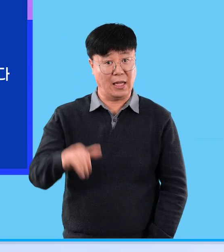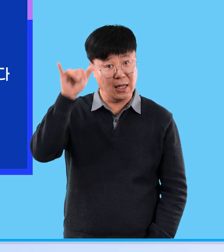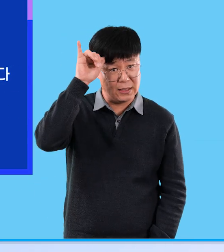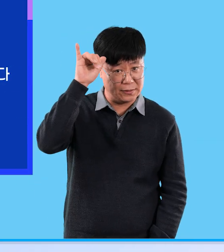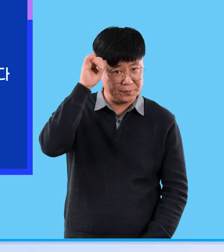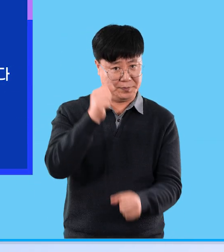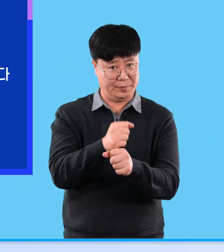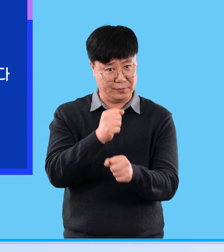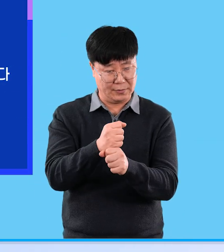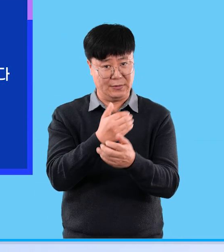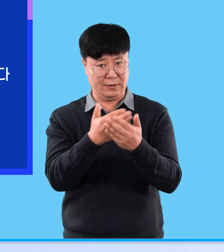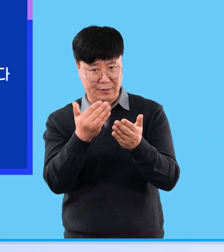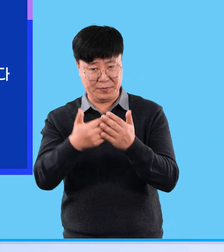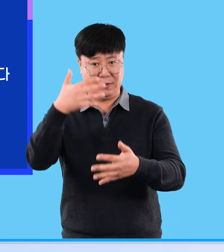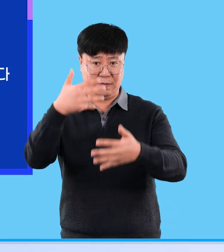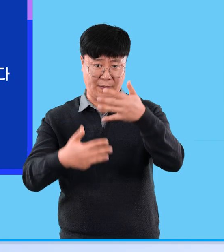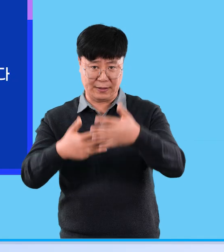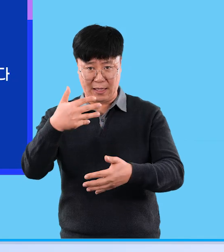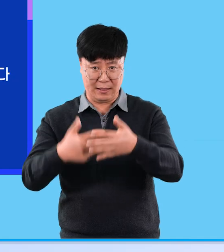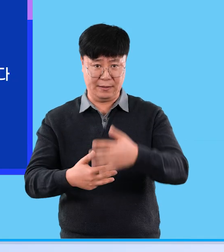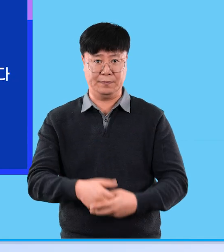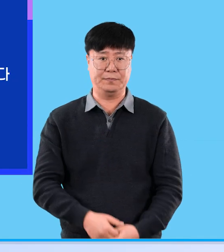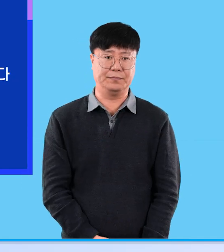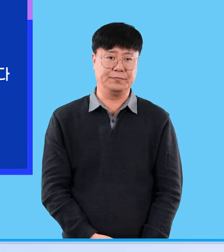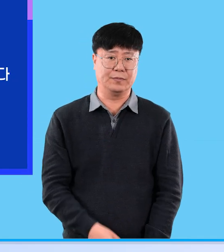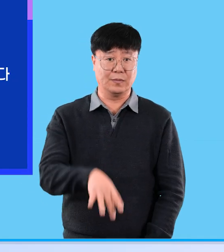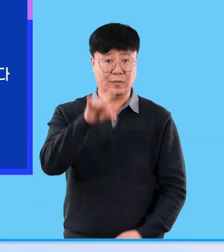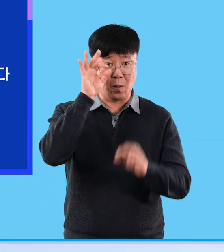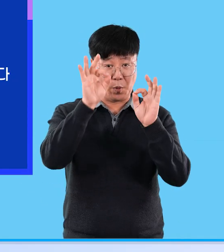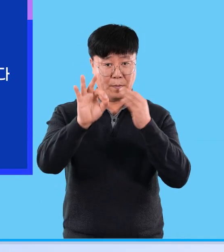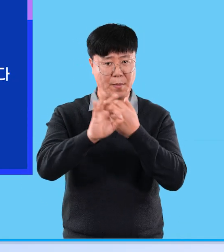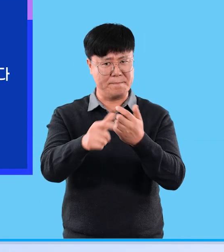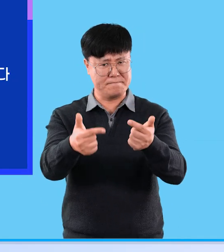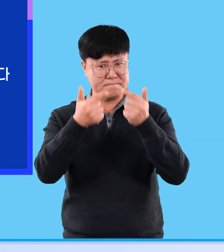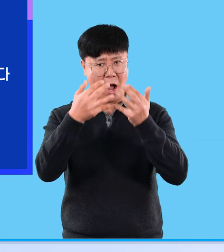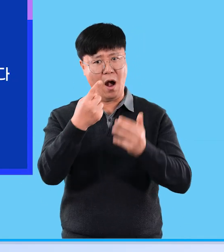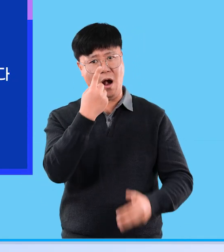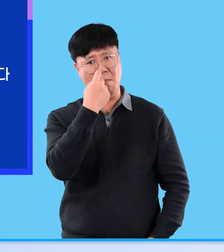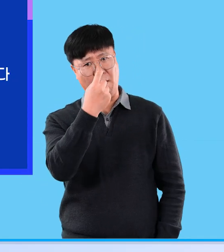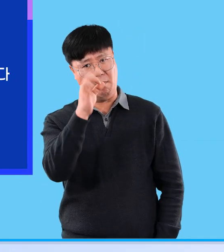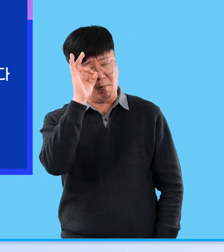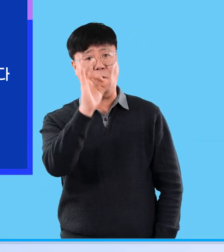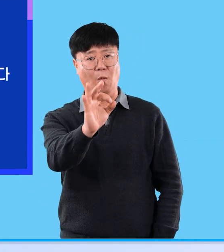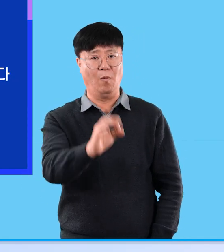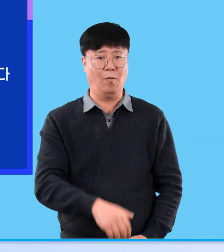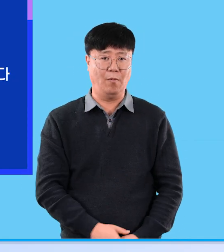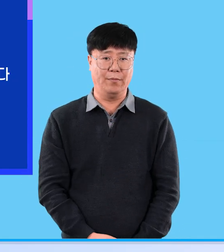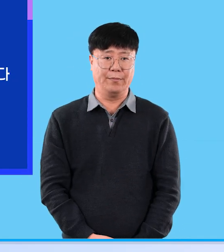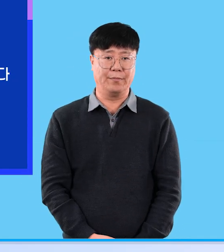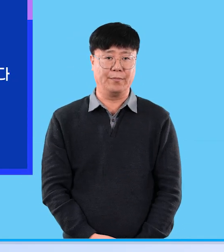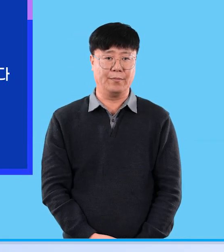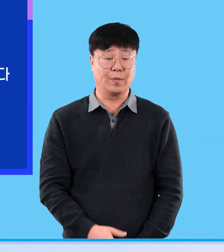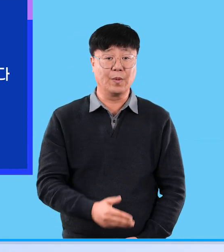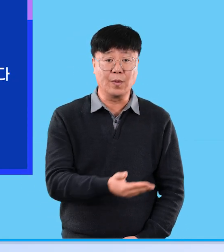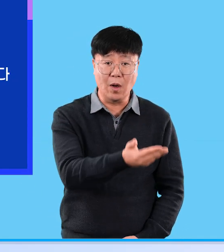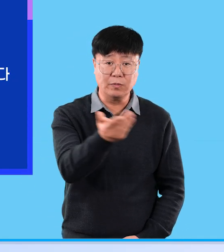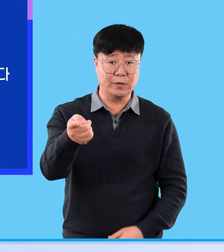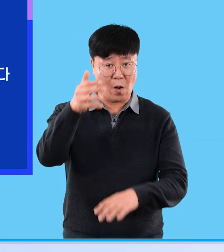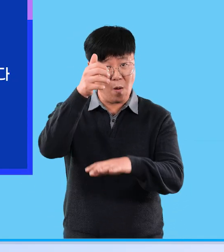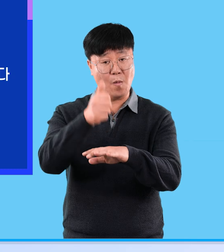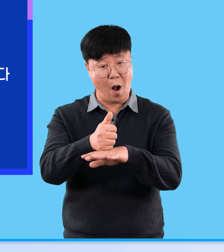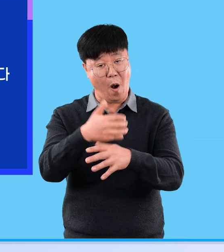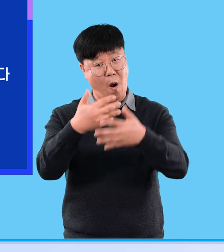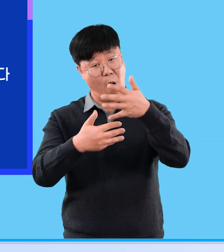AI가 만들어내는 이미지나 영상은 처음 보면 매우 세련되고 멋지게 보입니다. 여러분께서도